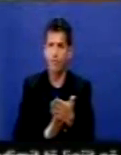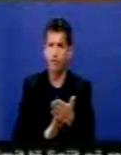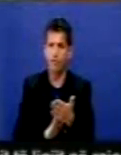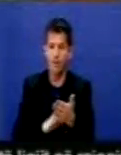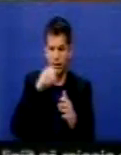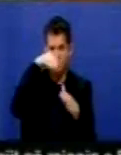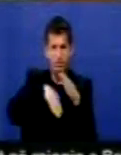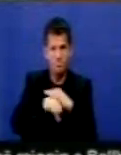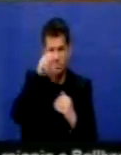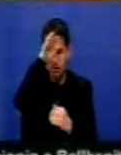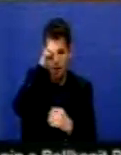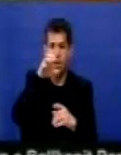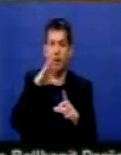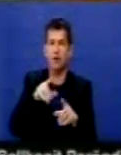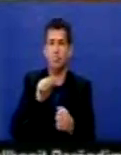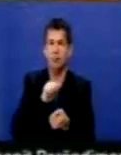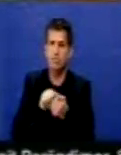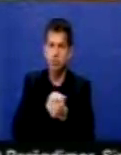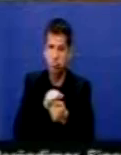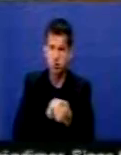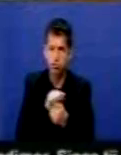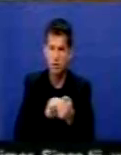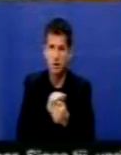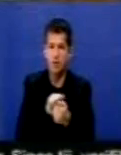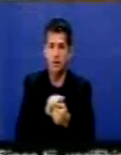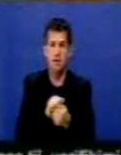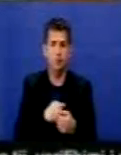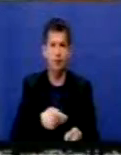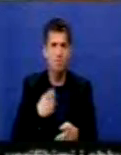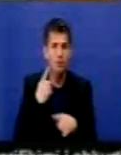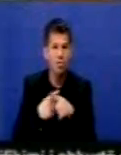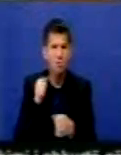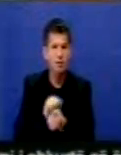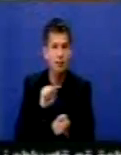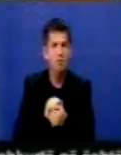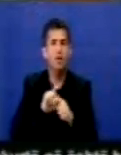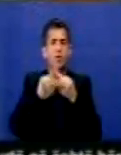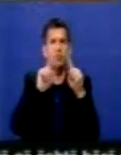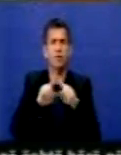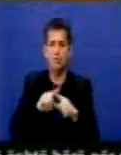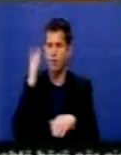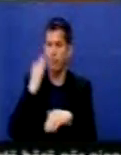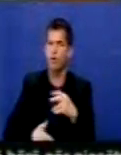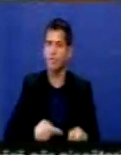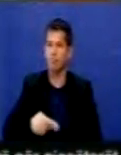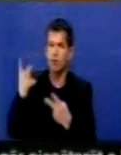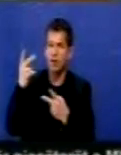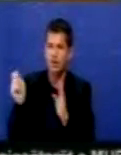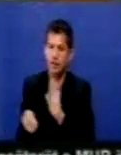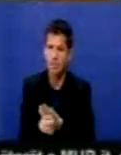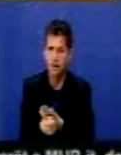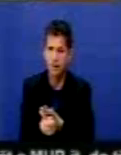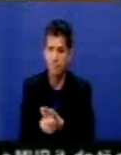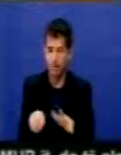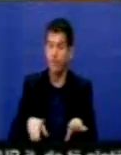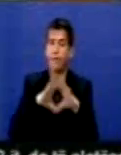e dzehes, përpunimi i saj në lënd të parë, si dhe përpunimi dhe prodhimi i produkteve finale që nëzirëshin në treg. I gjithë kjo